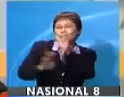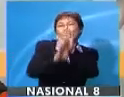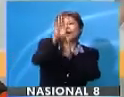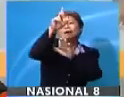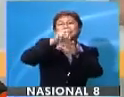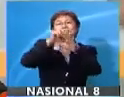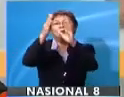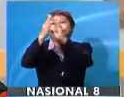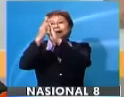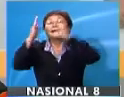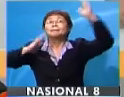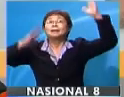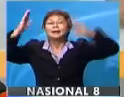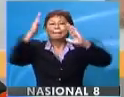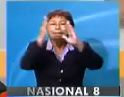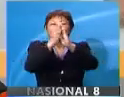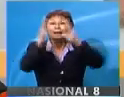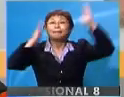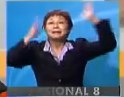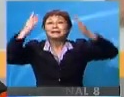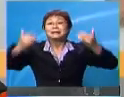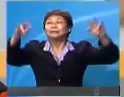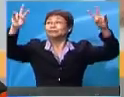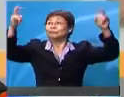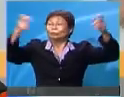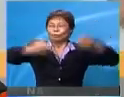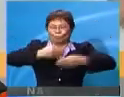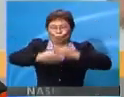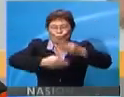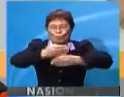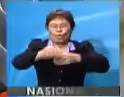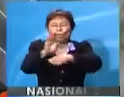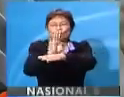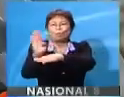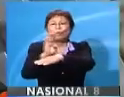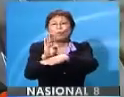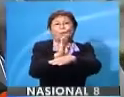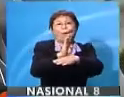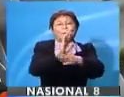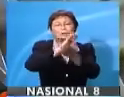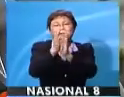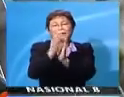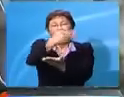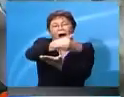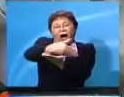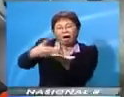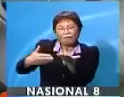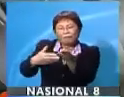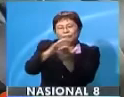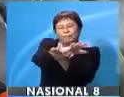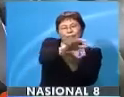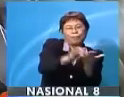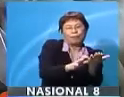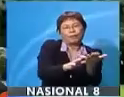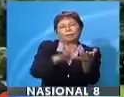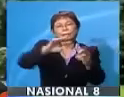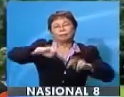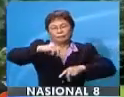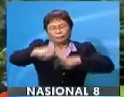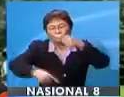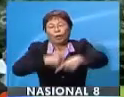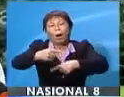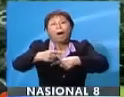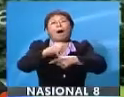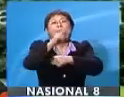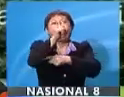Bandar Malaysia. Bandar Malaysia kini menjalani proses pengkomersialan yang menjadi sebahagian daripada pelan rasionalisasi